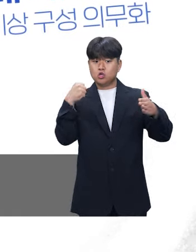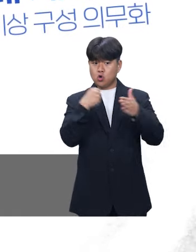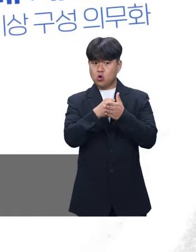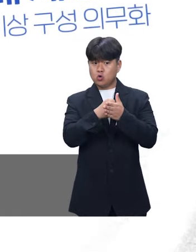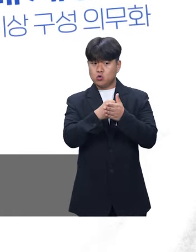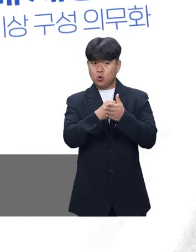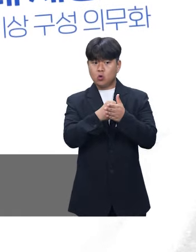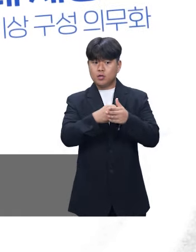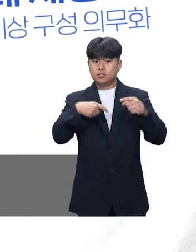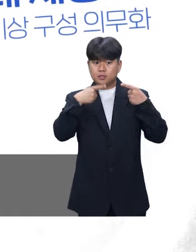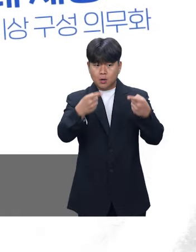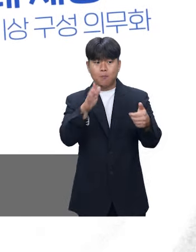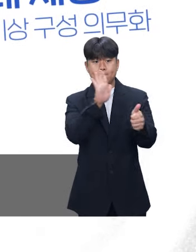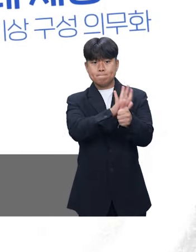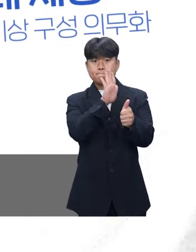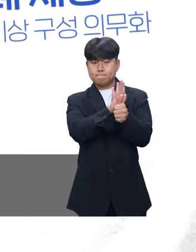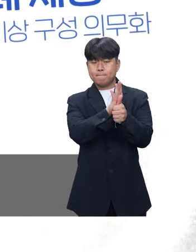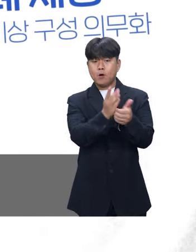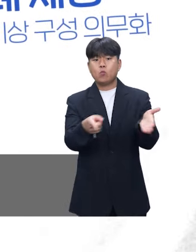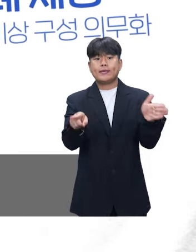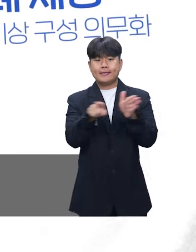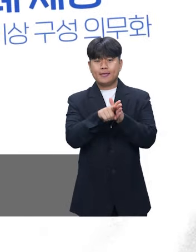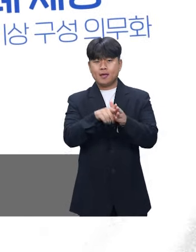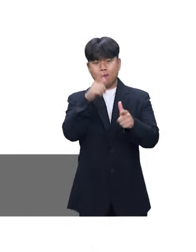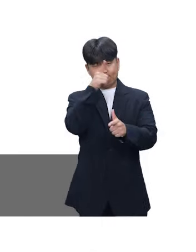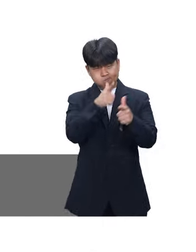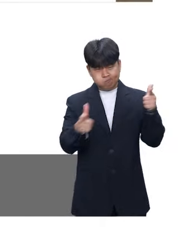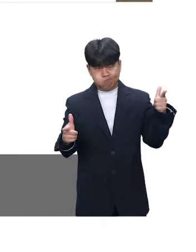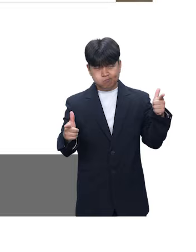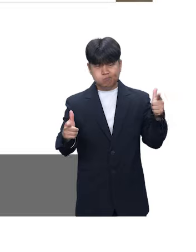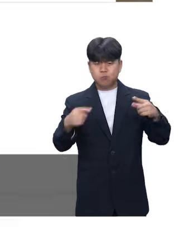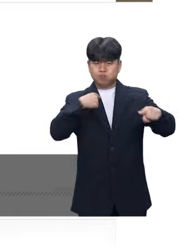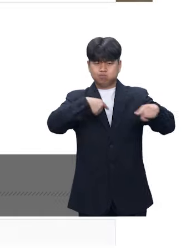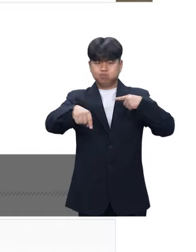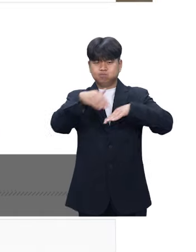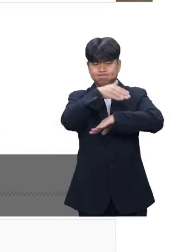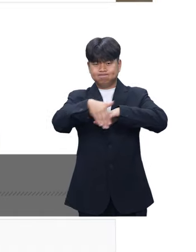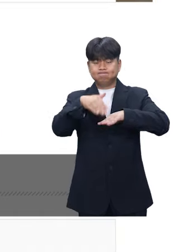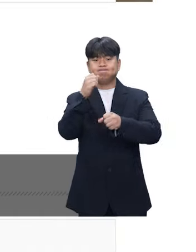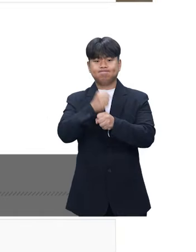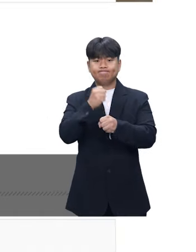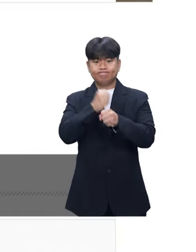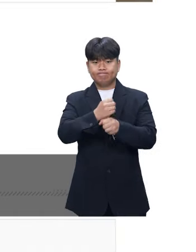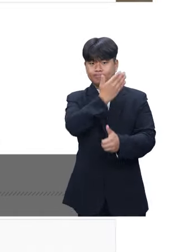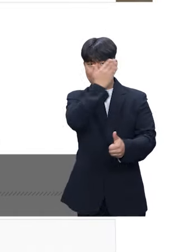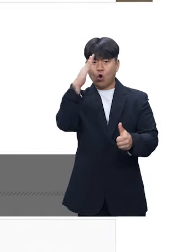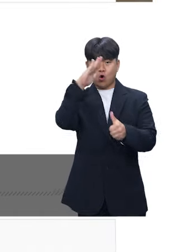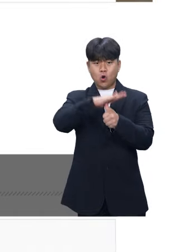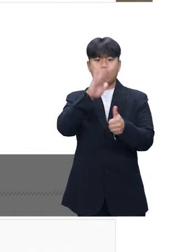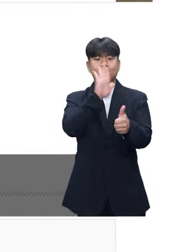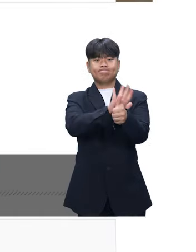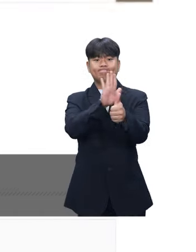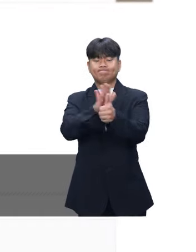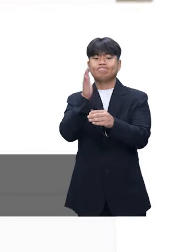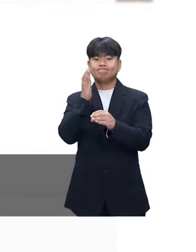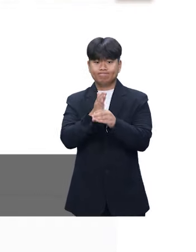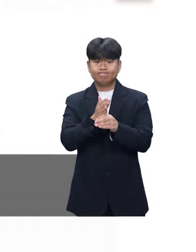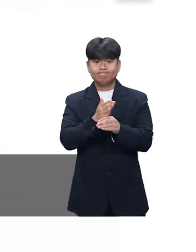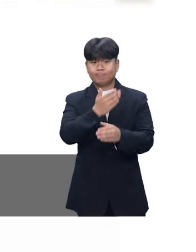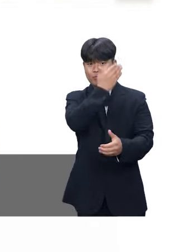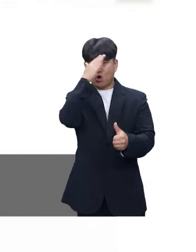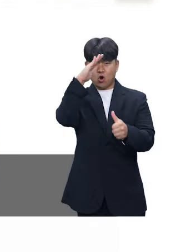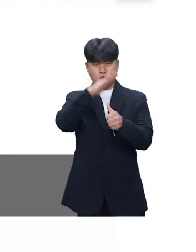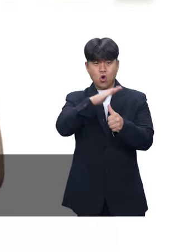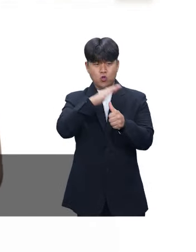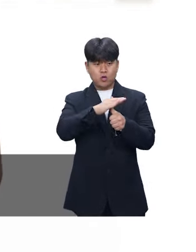참여를 확대하기 위한 선제적 대응 장치를 마련하는 등 지역사회 안에서 청년의 영향력을 넓혀가고 있는데요. 청년